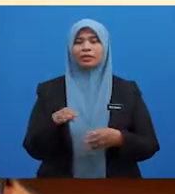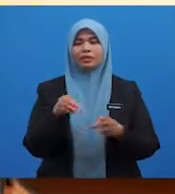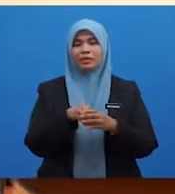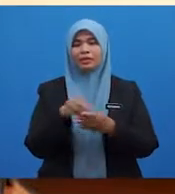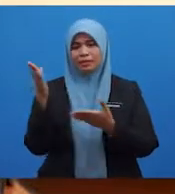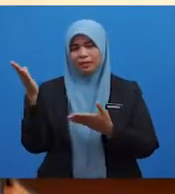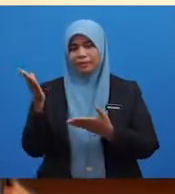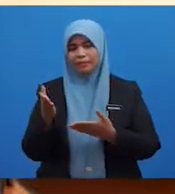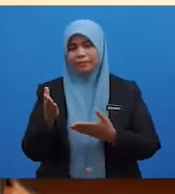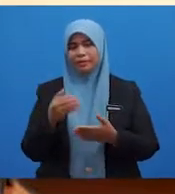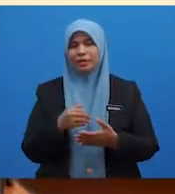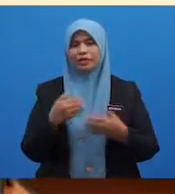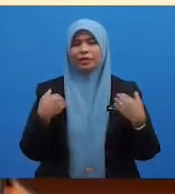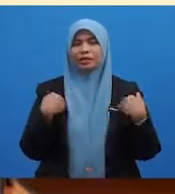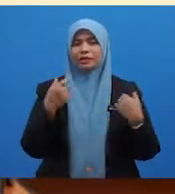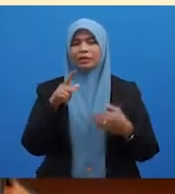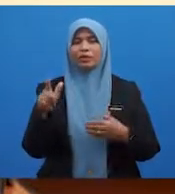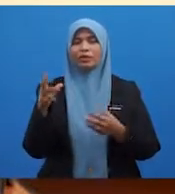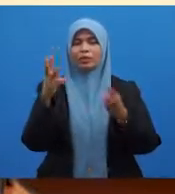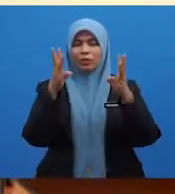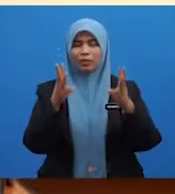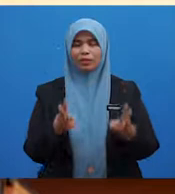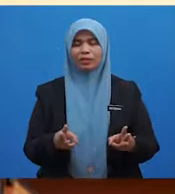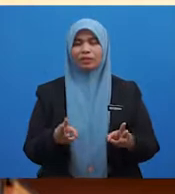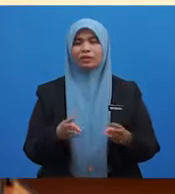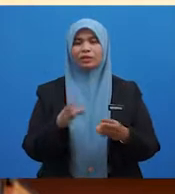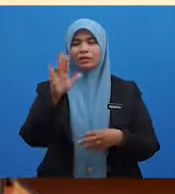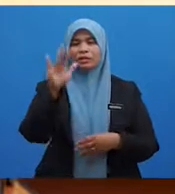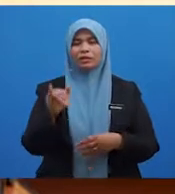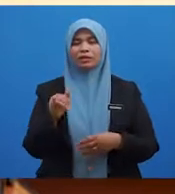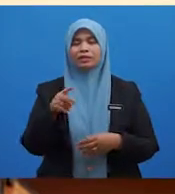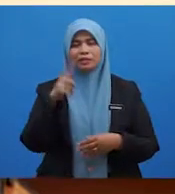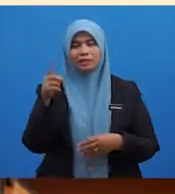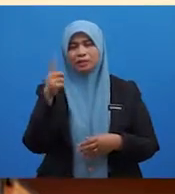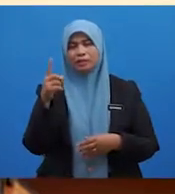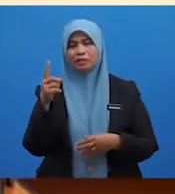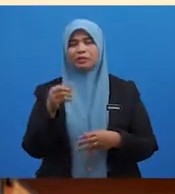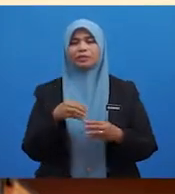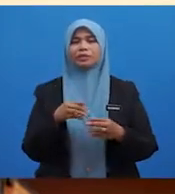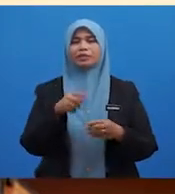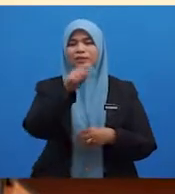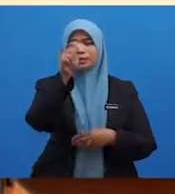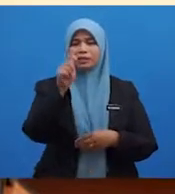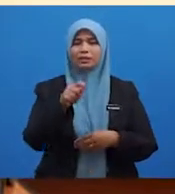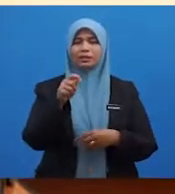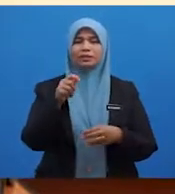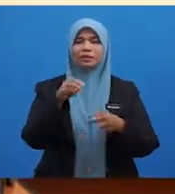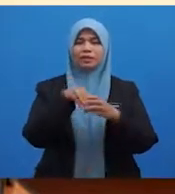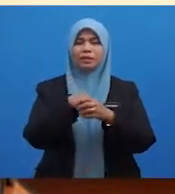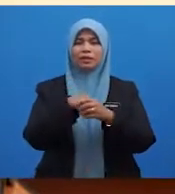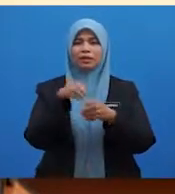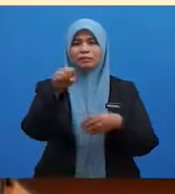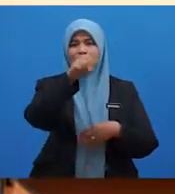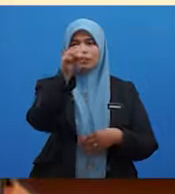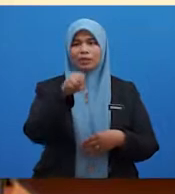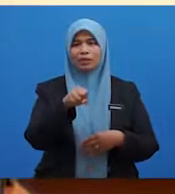ini merupakan watak-watak yang sering ditanya di dalam